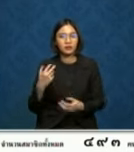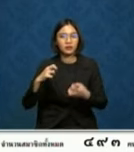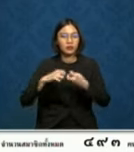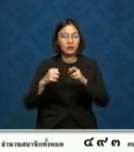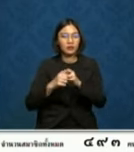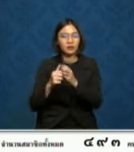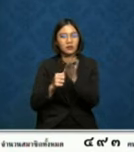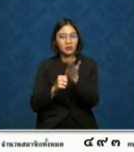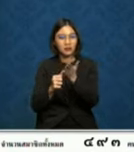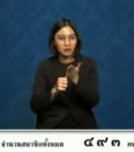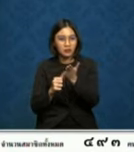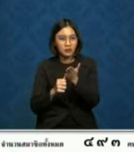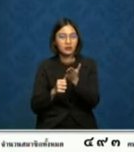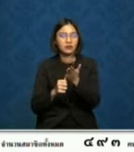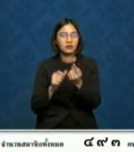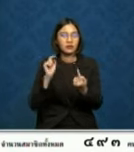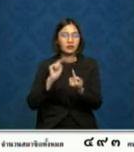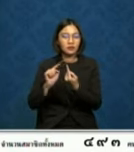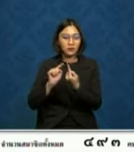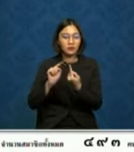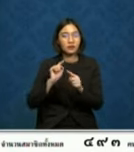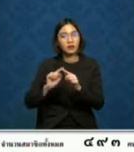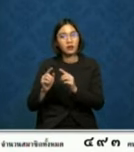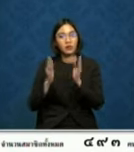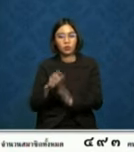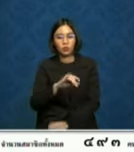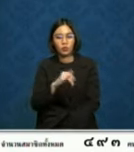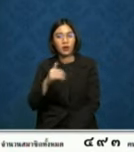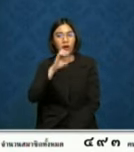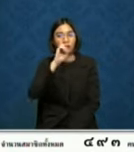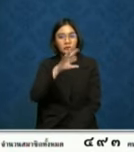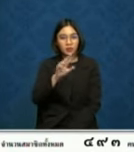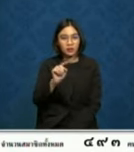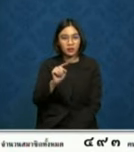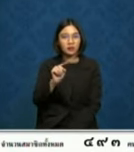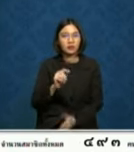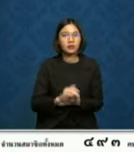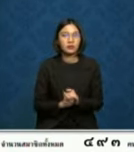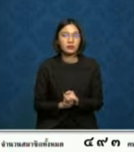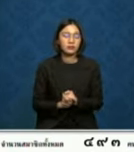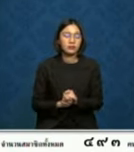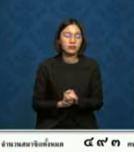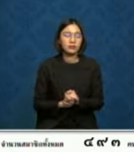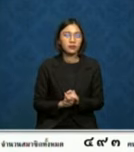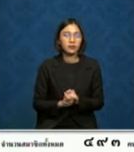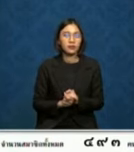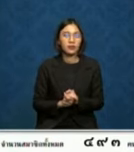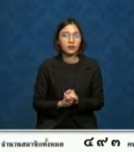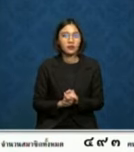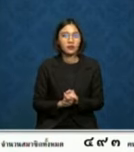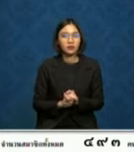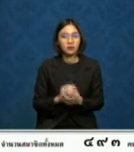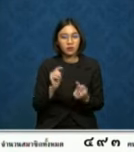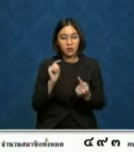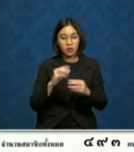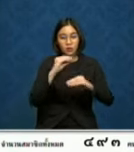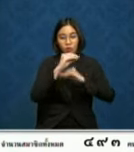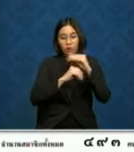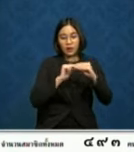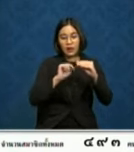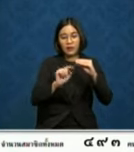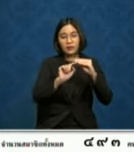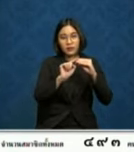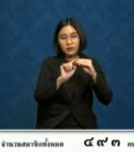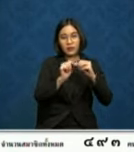ที่ดินทำกินให้พี่น้องที่อยู่ในเขตอุทยานซึ่งบางคนเนี่ยยืนยันชัดเจนมีหลักฐานชัดเจนว่าอยู่มาก่อนนะครับกับอีกโครงการนึงใน